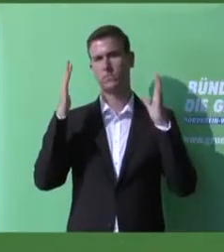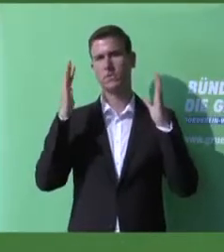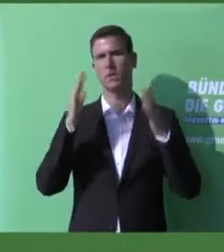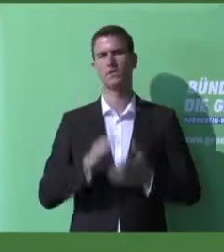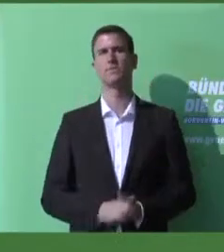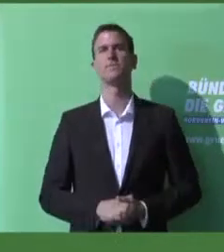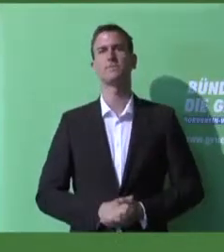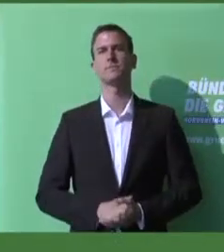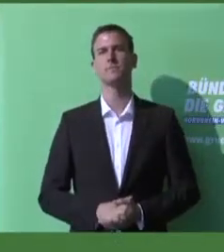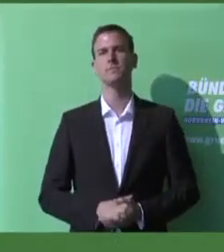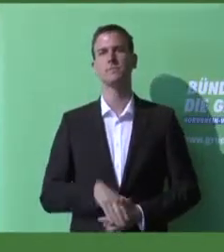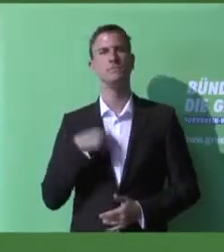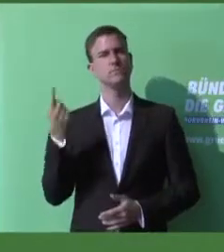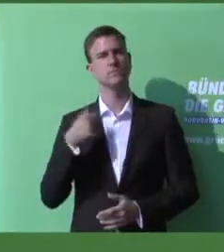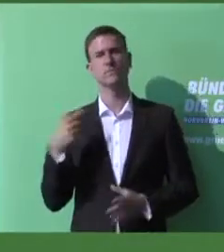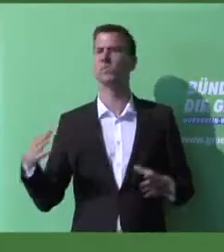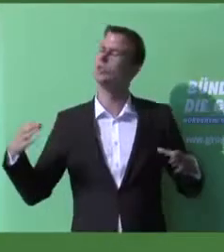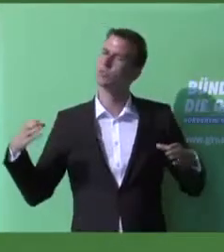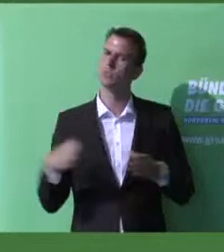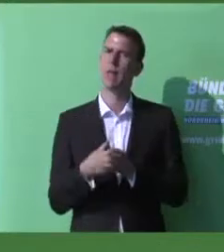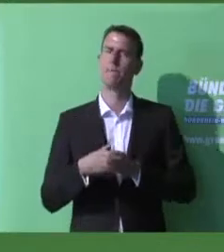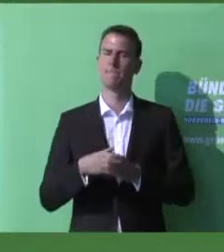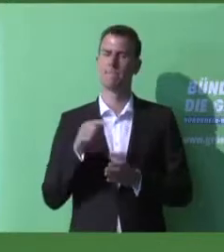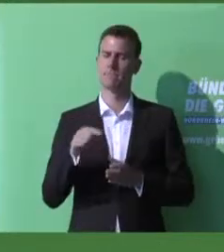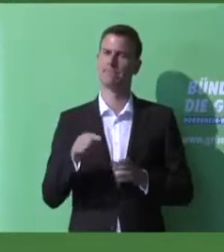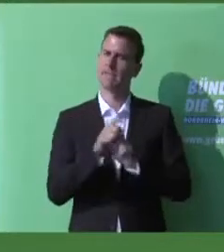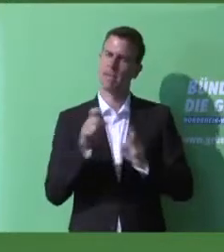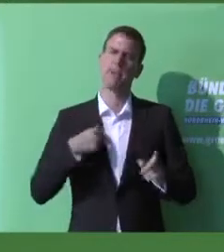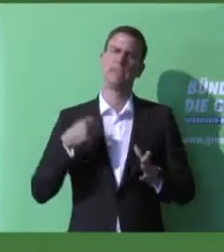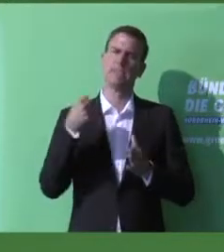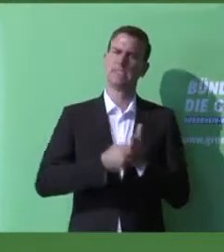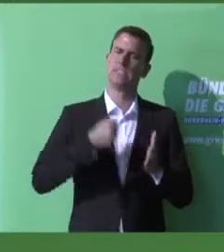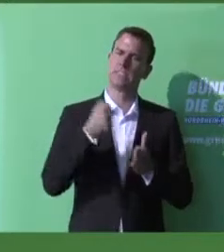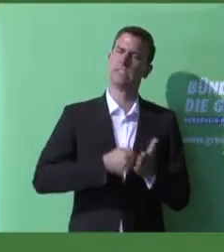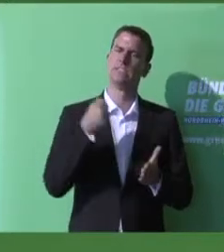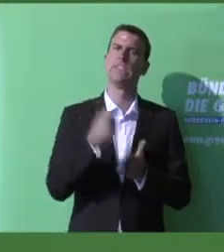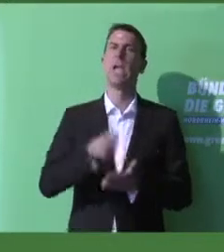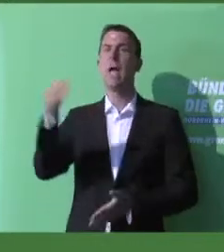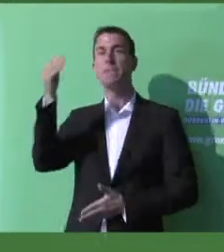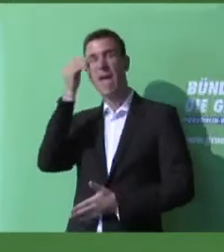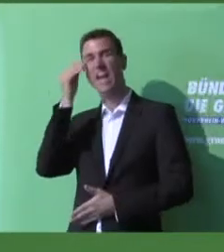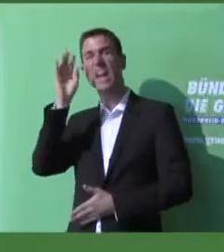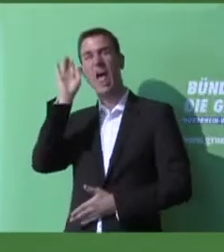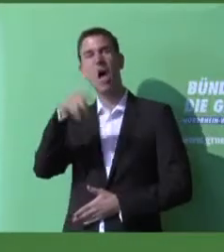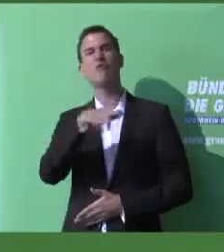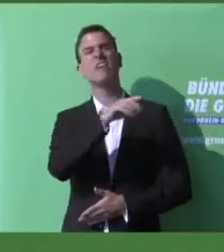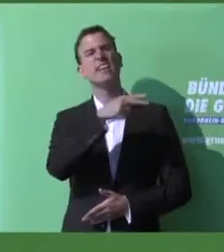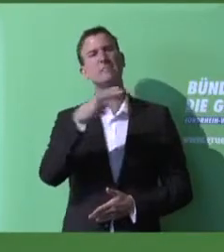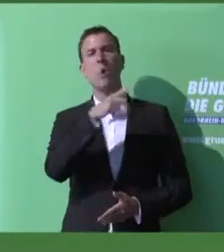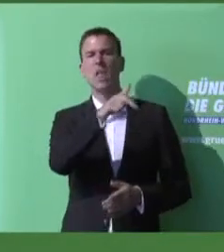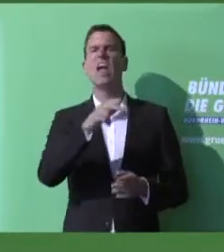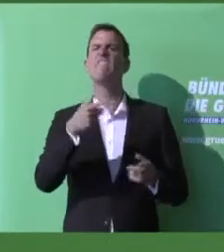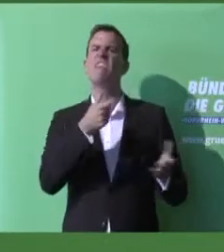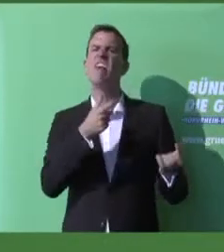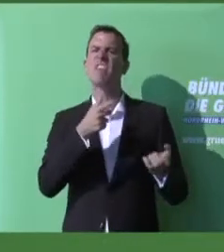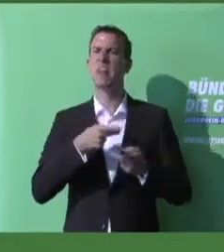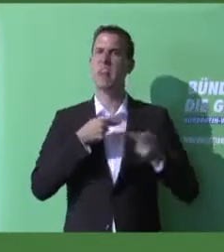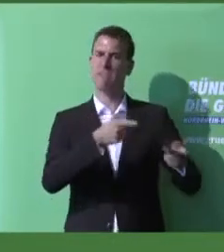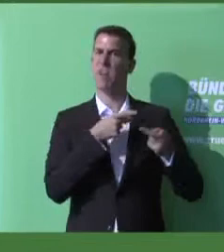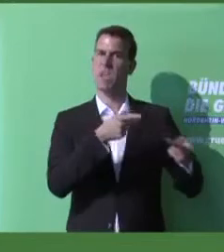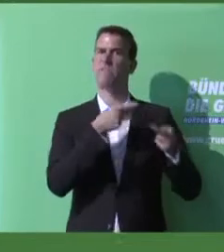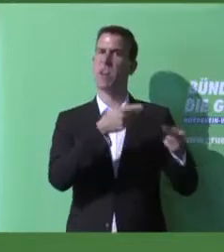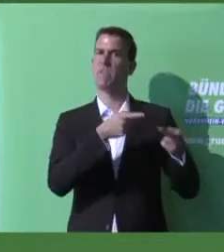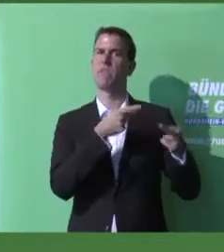Wir werden gemeinsam dafür kämpfen, dass Merkel keine Waffen mehr an Despoten liefert. Auf der einen